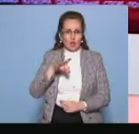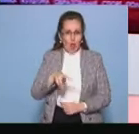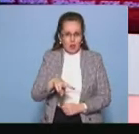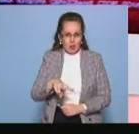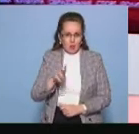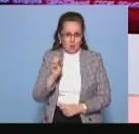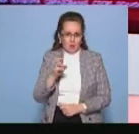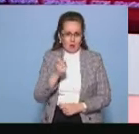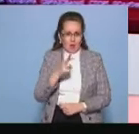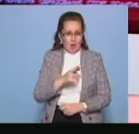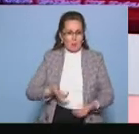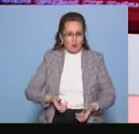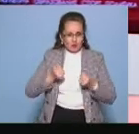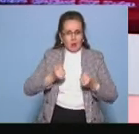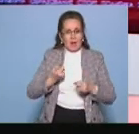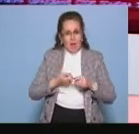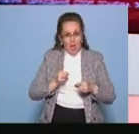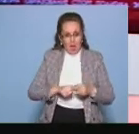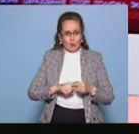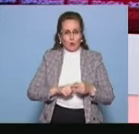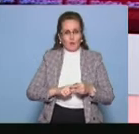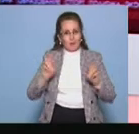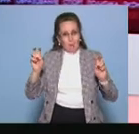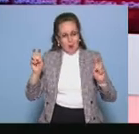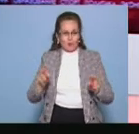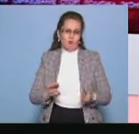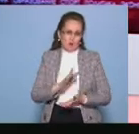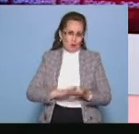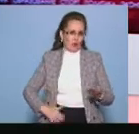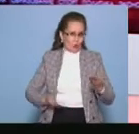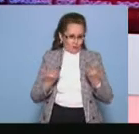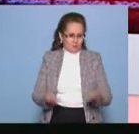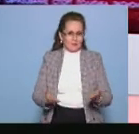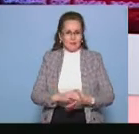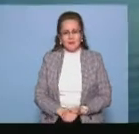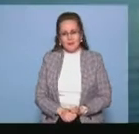сказочную тематику организаторы предлагают и другим регионам. Продолжит Елена Буховская.